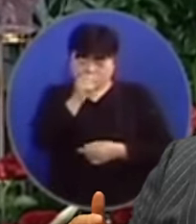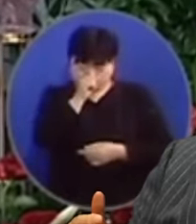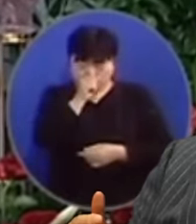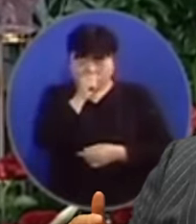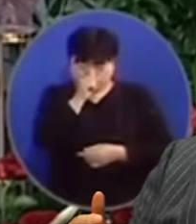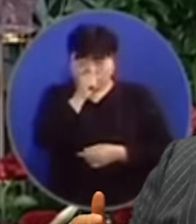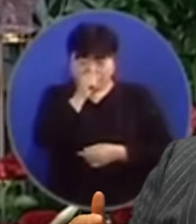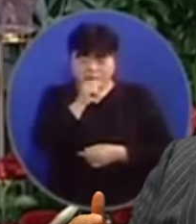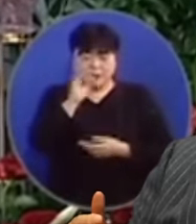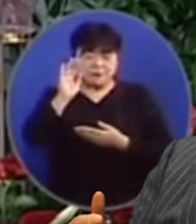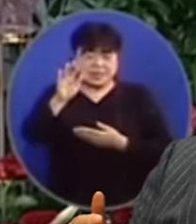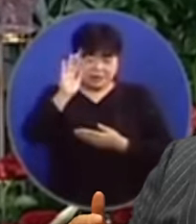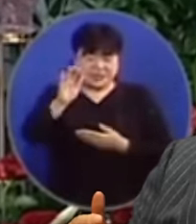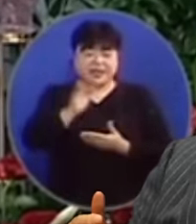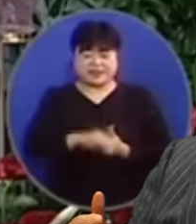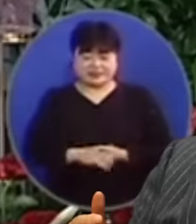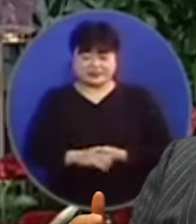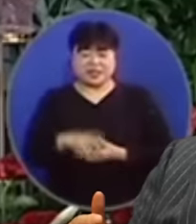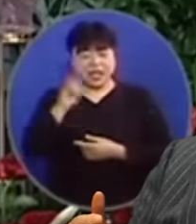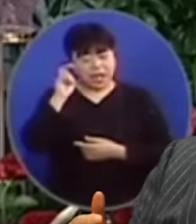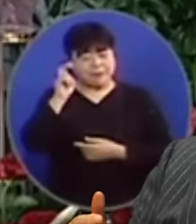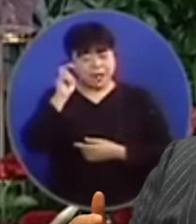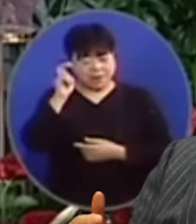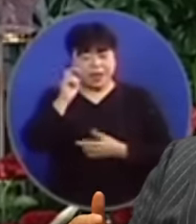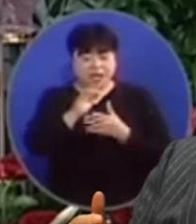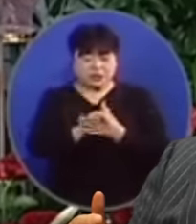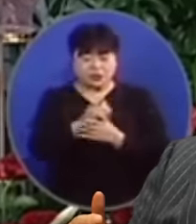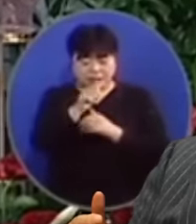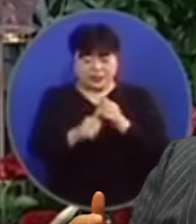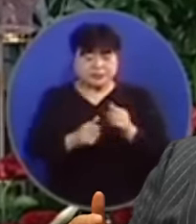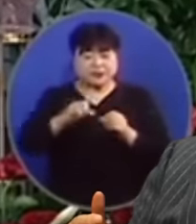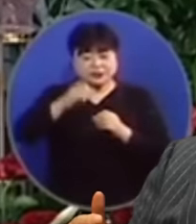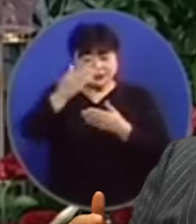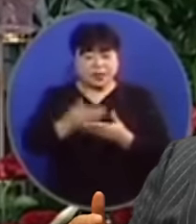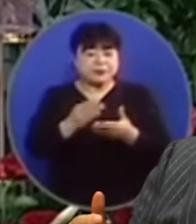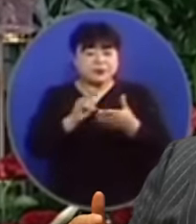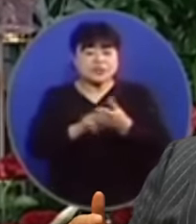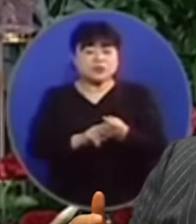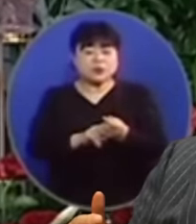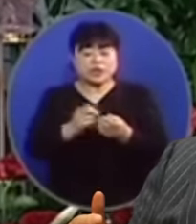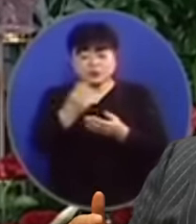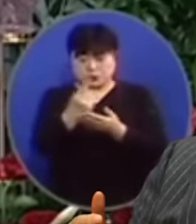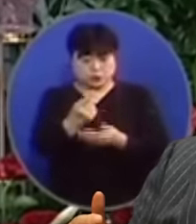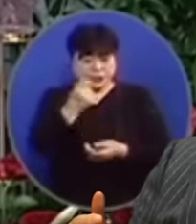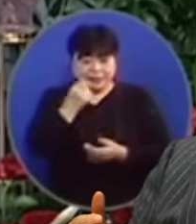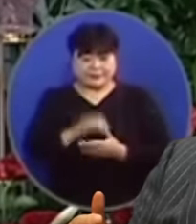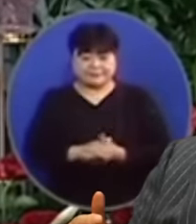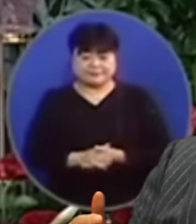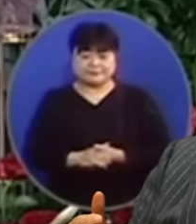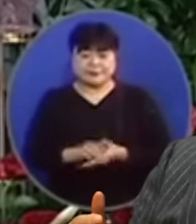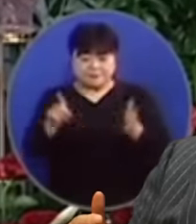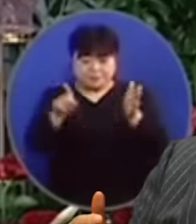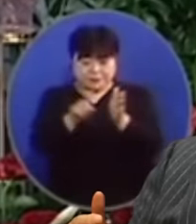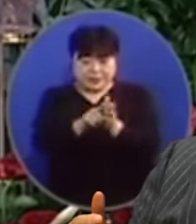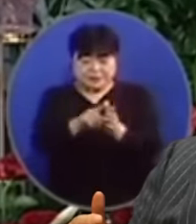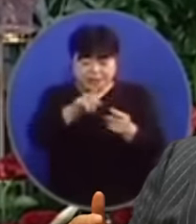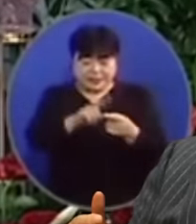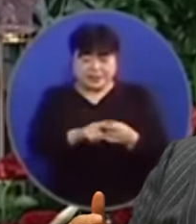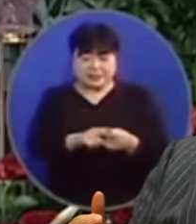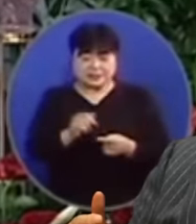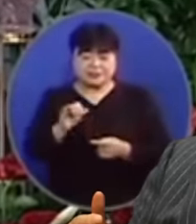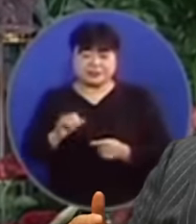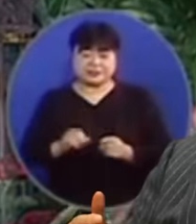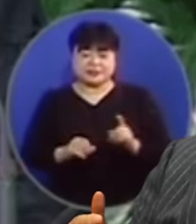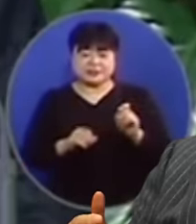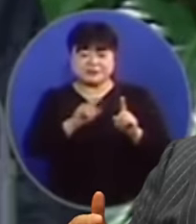하고 미래형으로 말합니다. 이러한 소망으로 하나님의 응답과 기적을 가져오지 못합니다. 믿음에 대해서는 히브리서